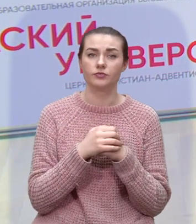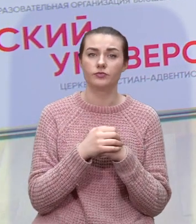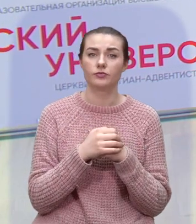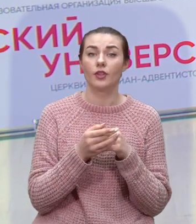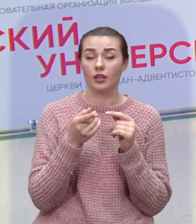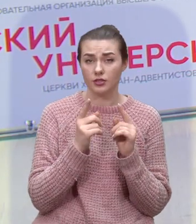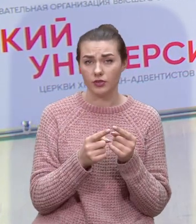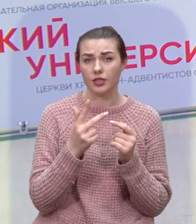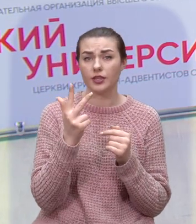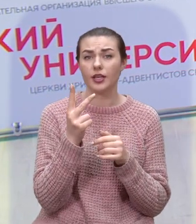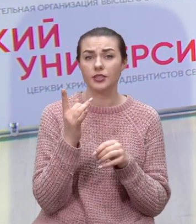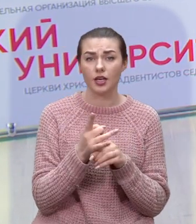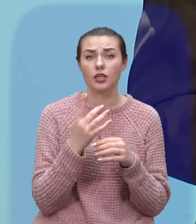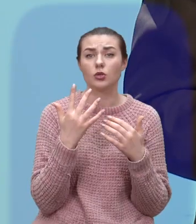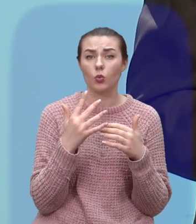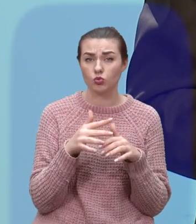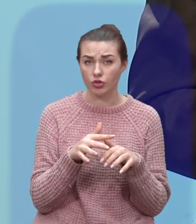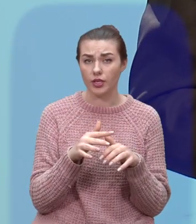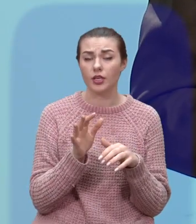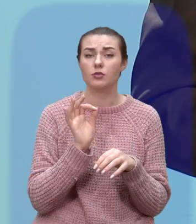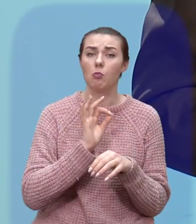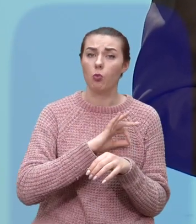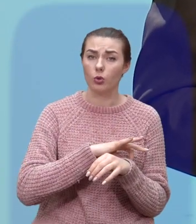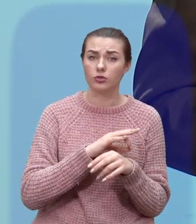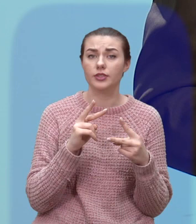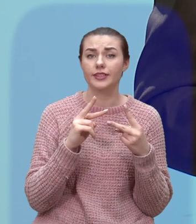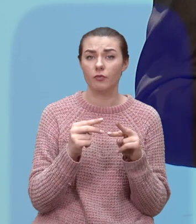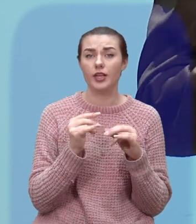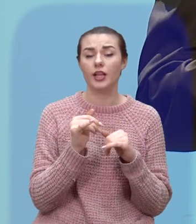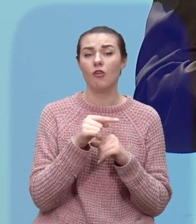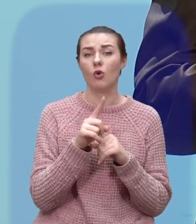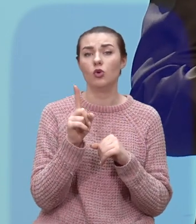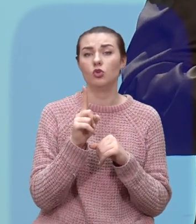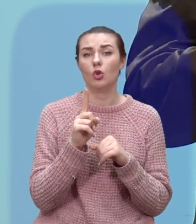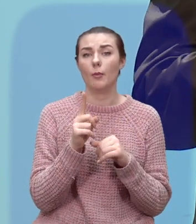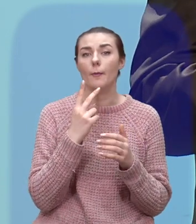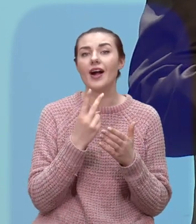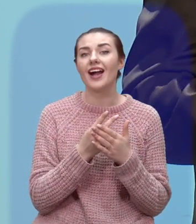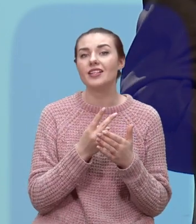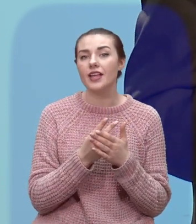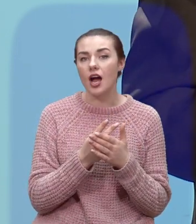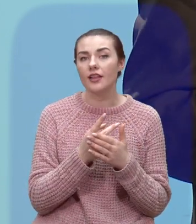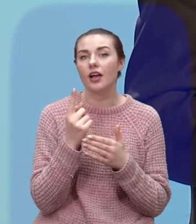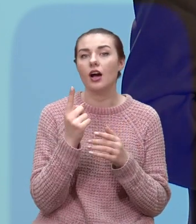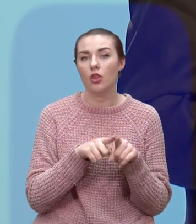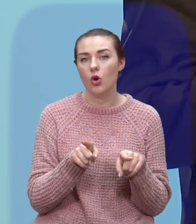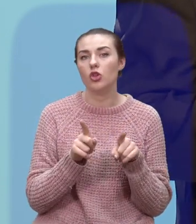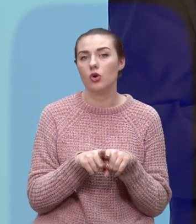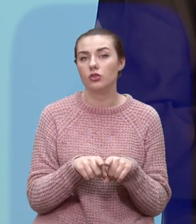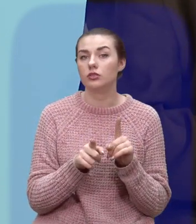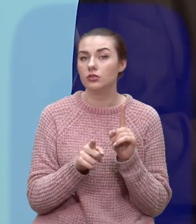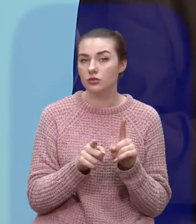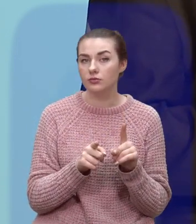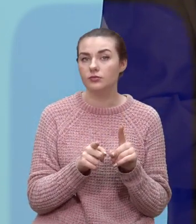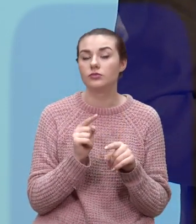винда действительно третий раз уже используются символы для того чтобы продемонстрировать а одно и то же